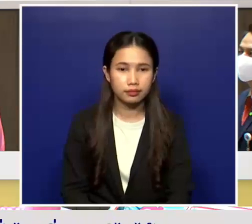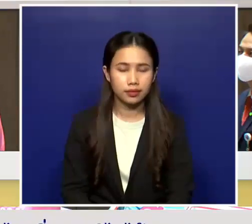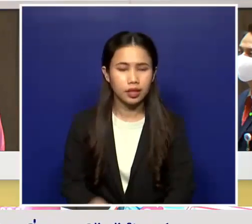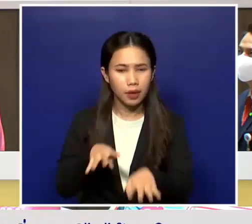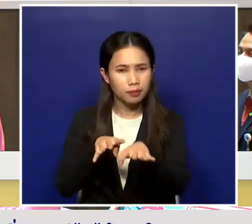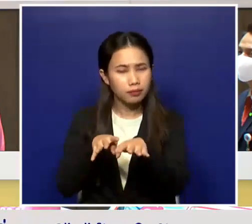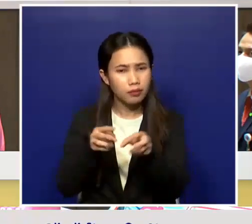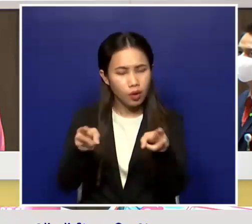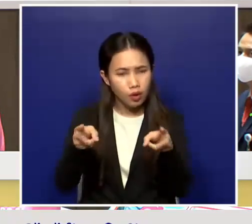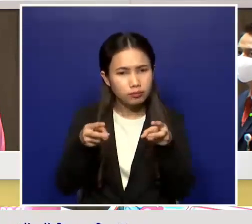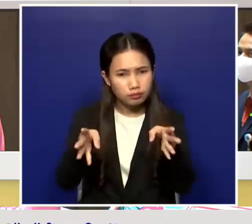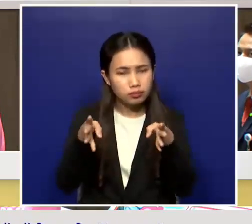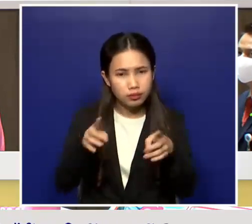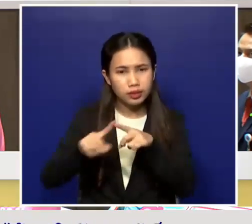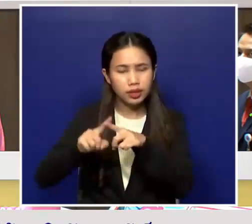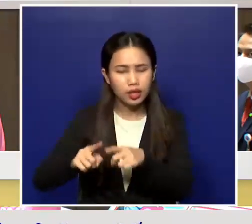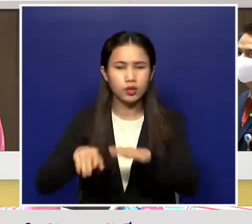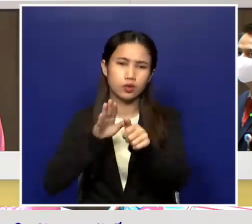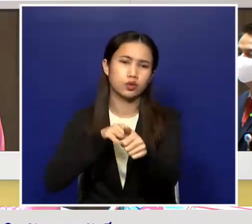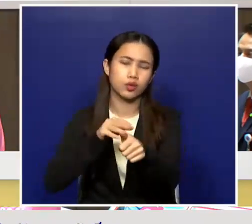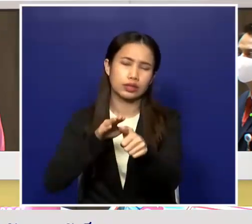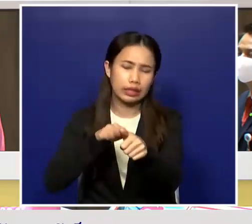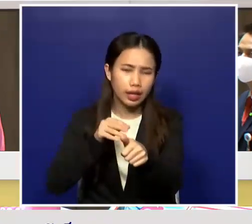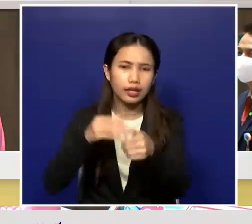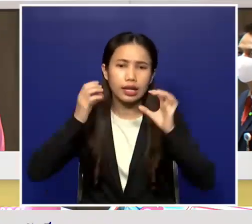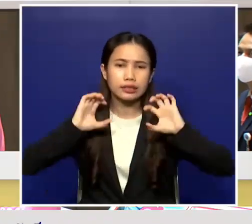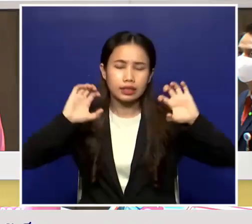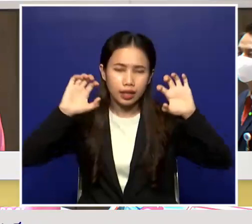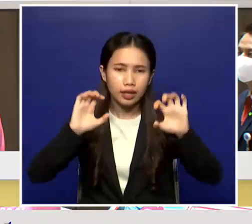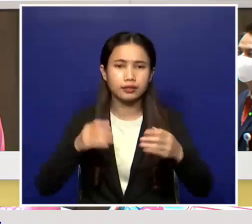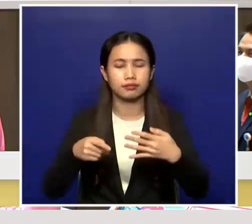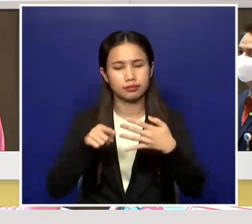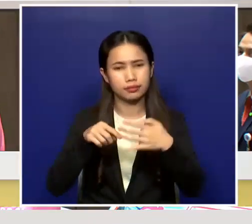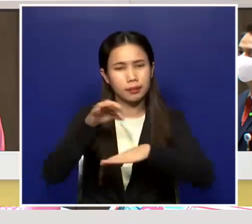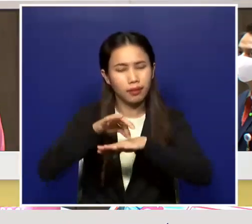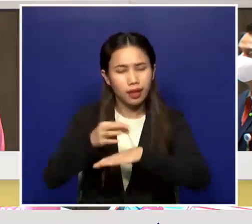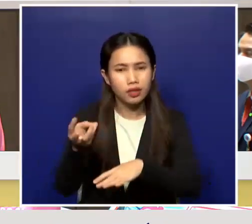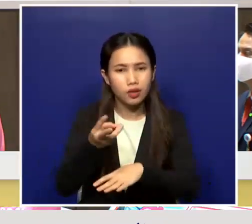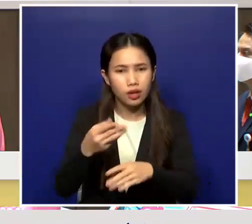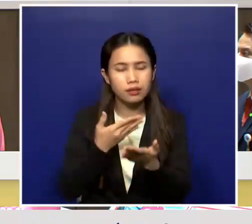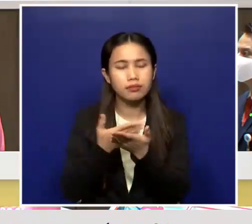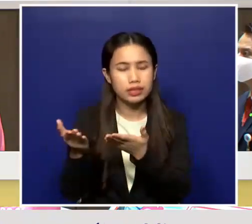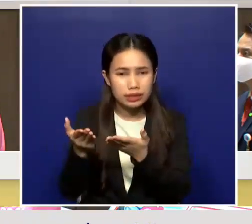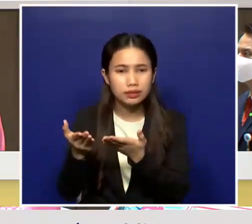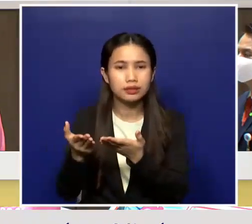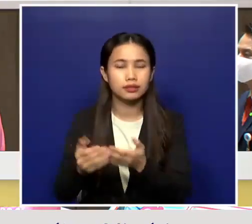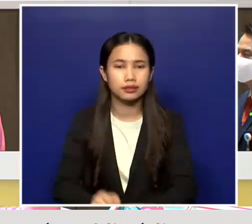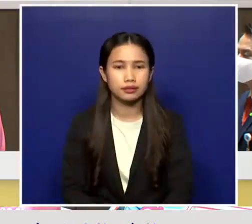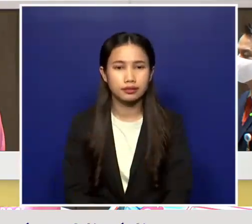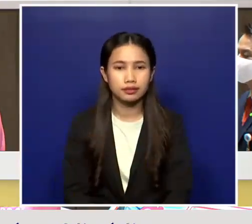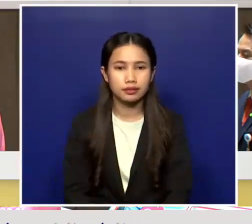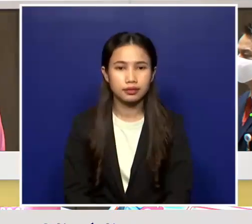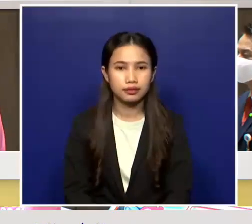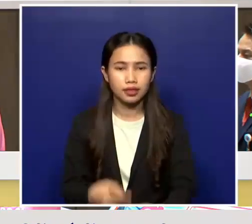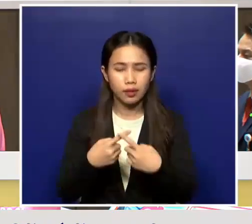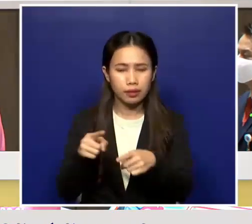สารทหารผู้น้อยข้าราชการผู้น้อยจังเลยมันซื้อแหนบไปรถต่อรถบัสให้เขานั่งการทรงตัว